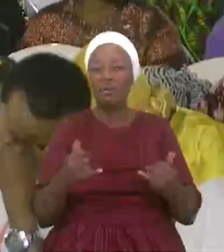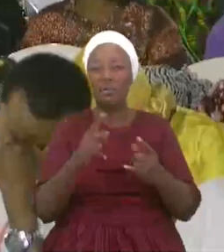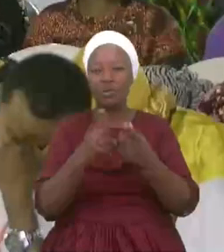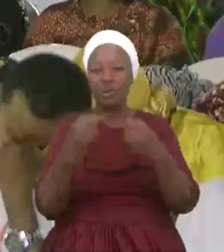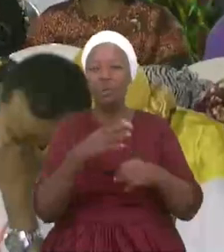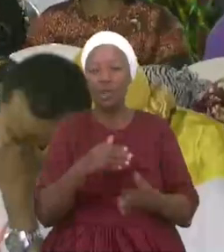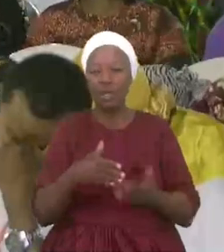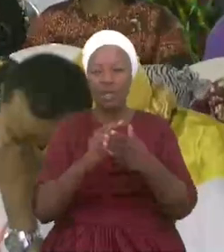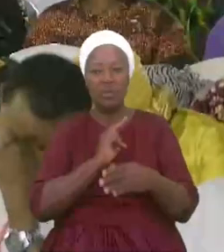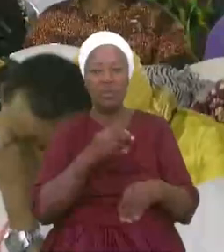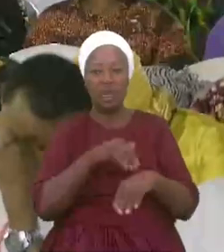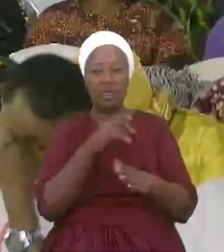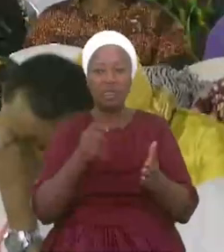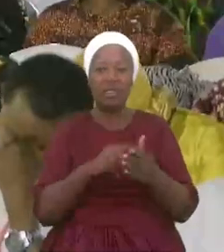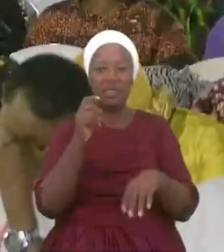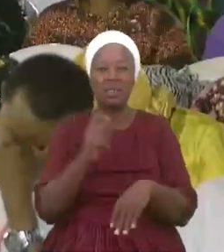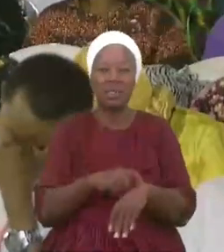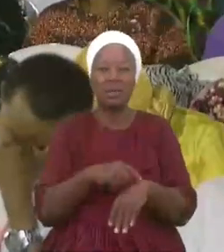alors demain